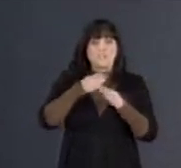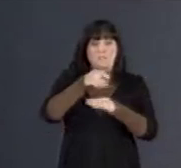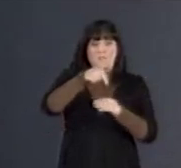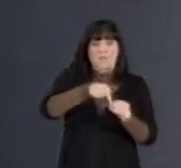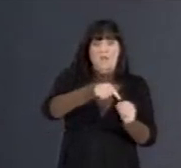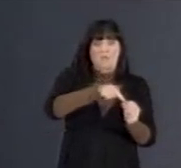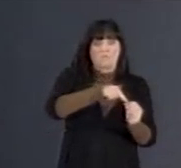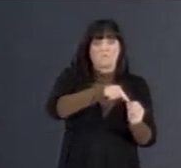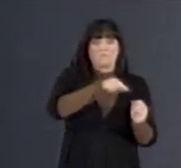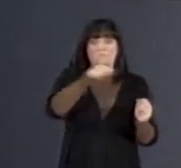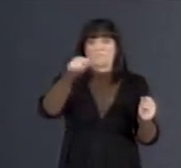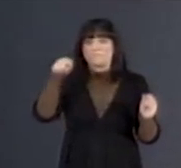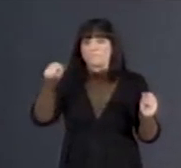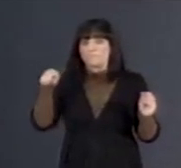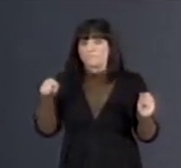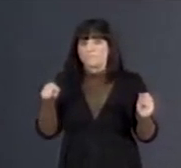Täskentas sulla awwo, jistza d Fermataw.